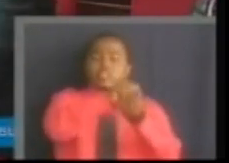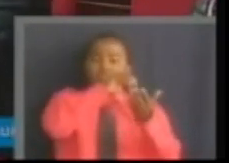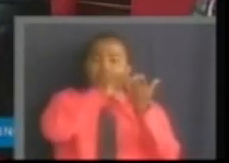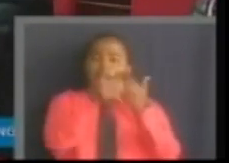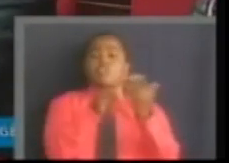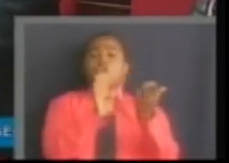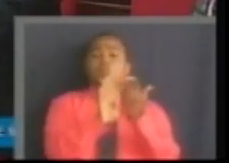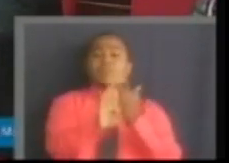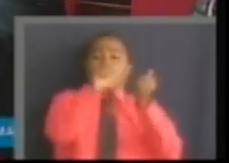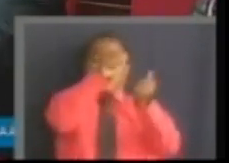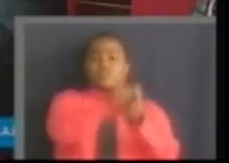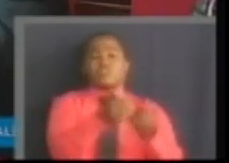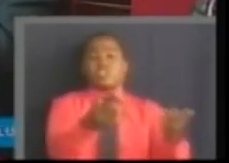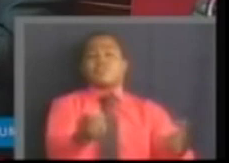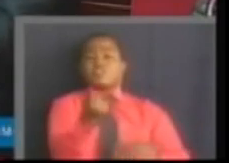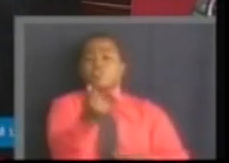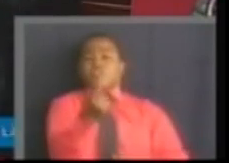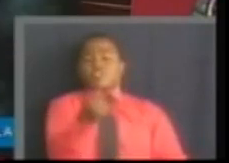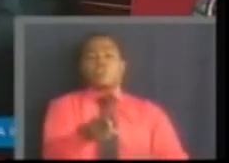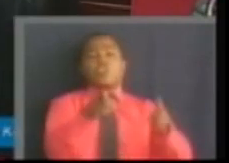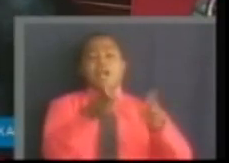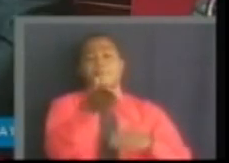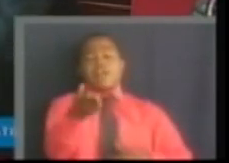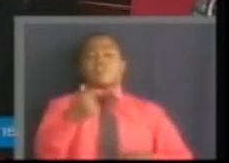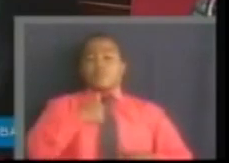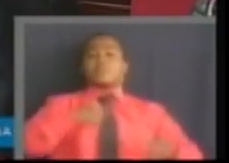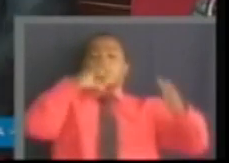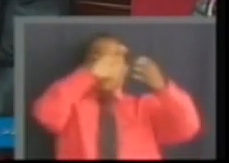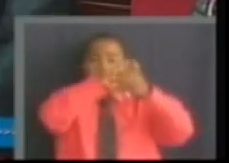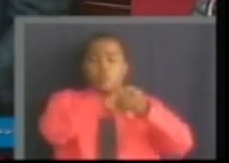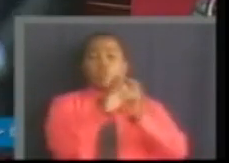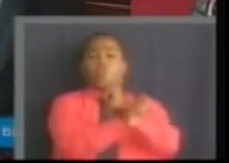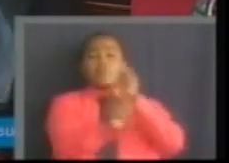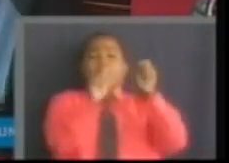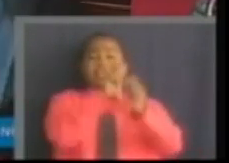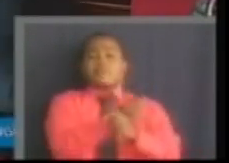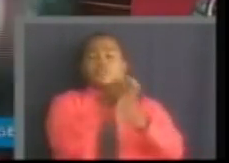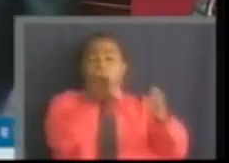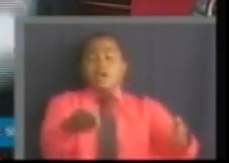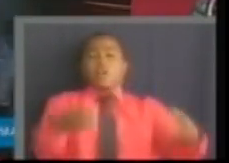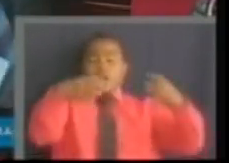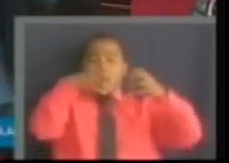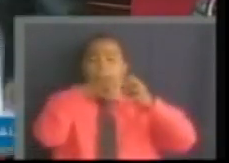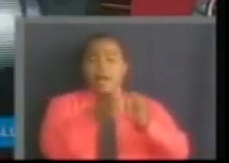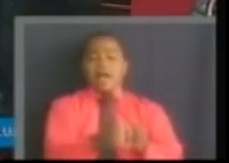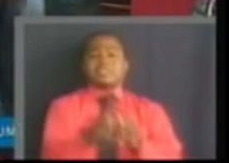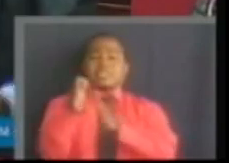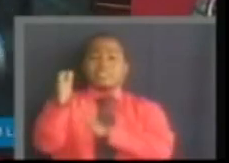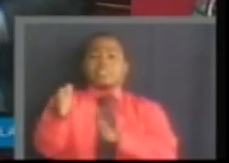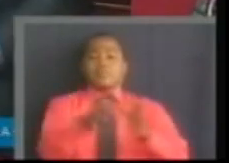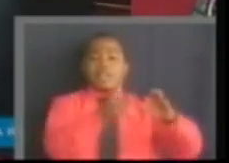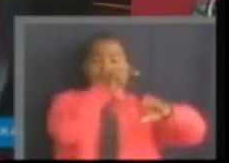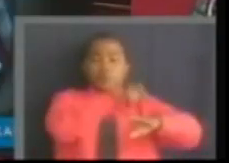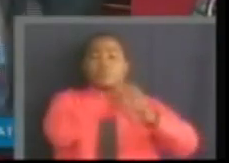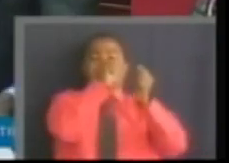hivi, vitu vidogo vidogo kama hivi. Naunga mkono marekebisho haya, kamati ikapange muda na vitu vingine hivi,